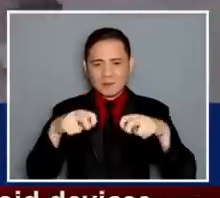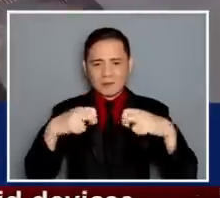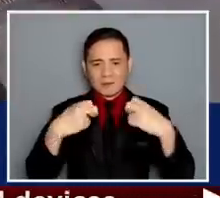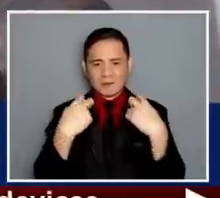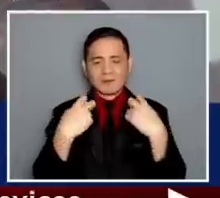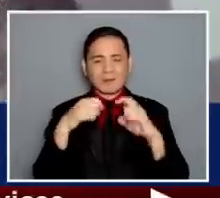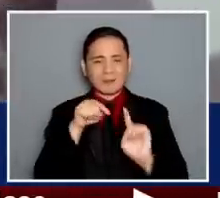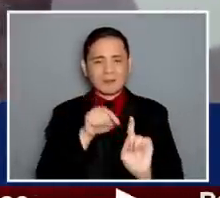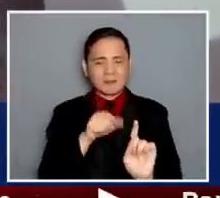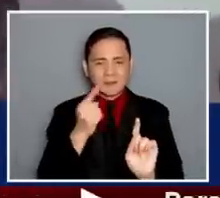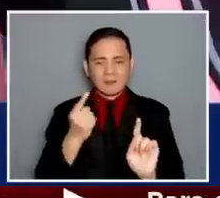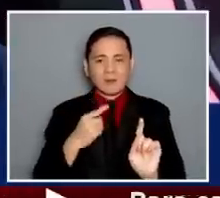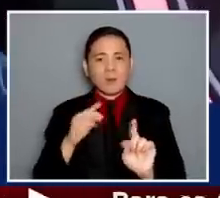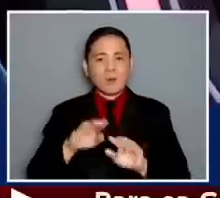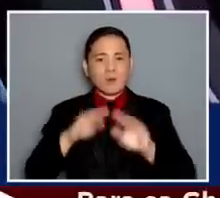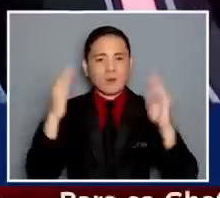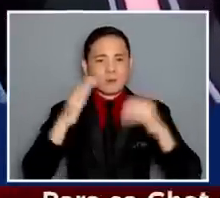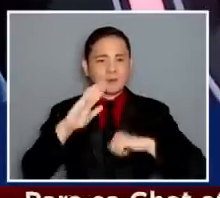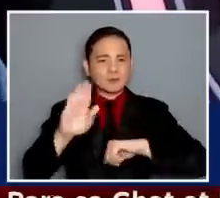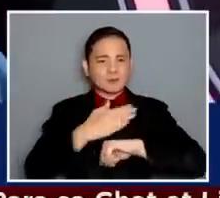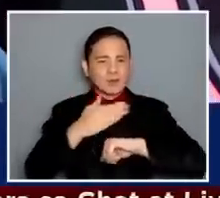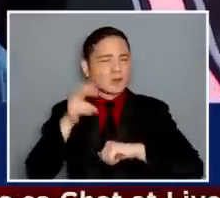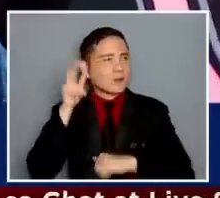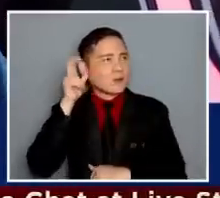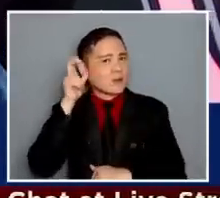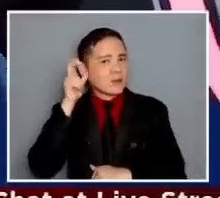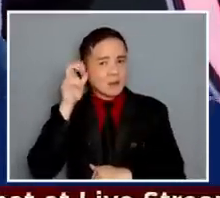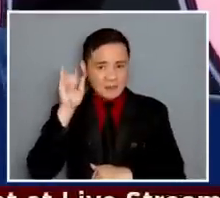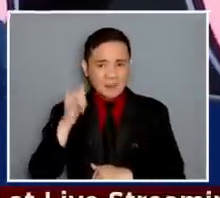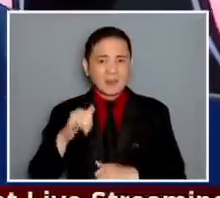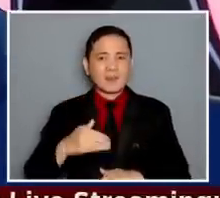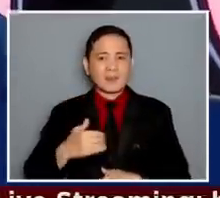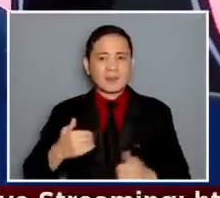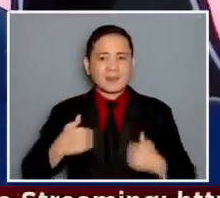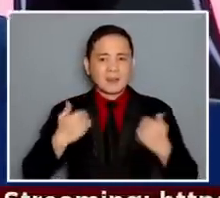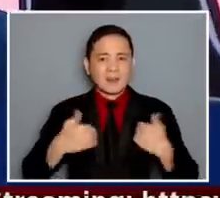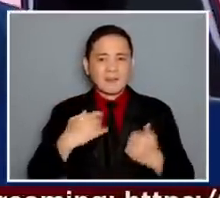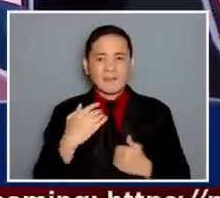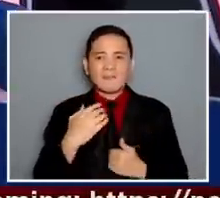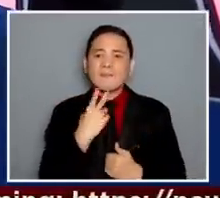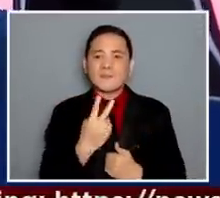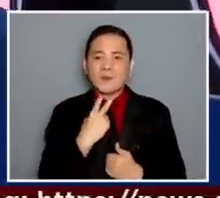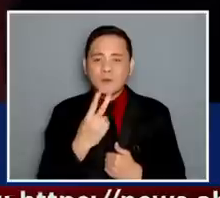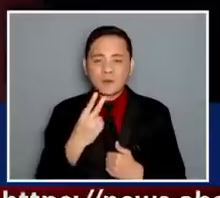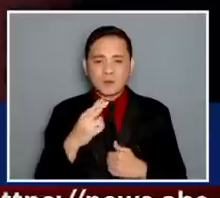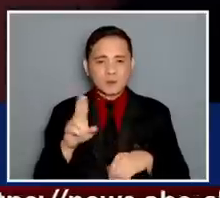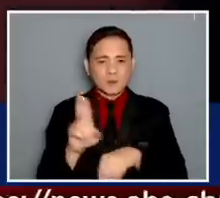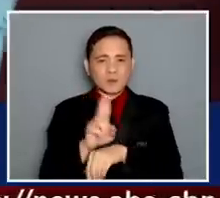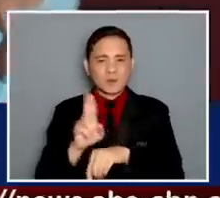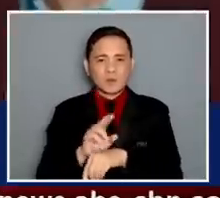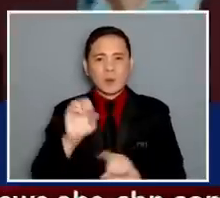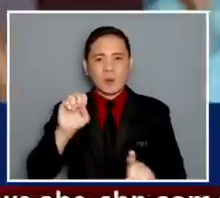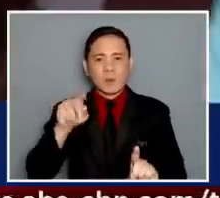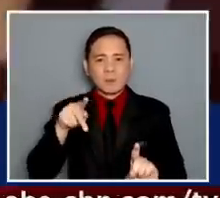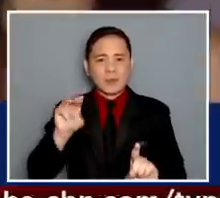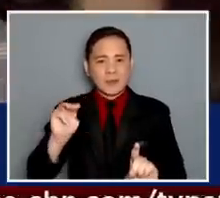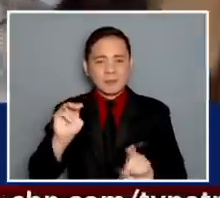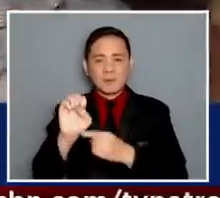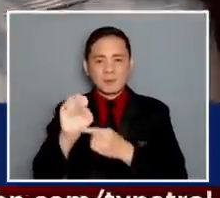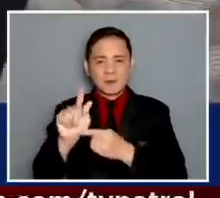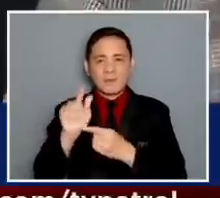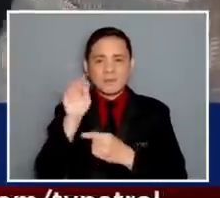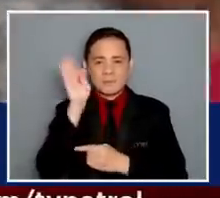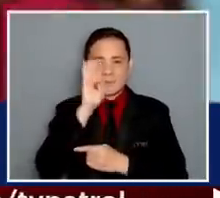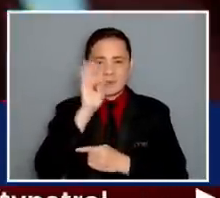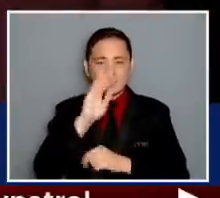ng future, di ba? To hear a young boy sing an old hit and keeping OPM alive. Lalarga na